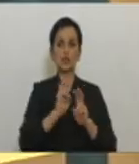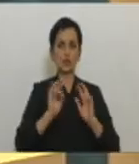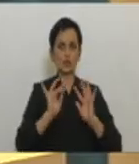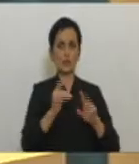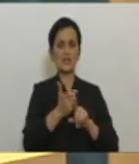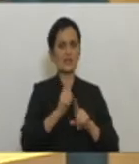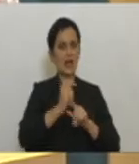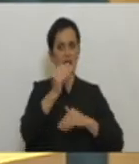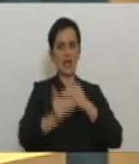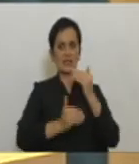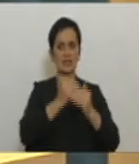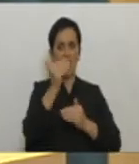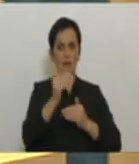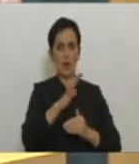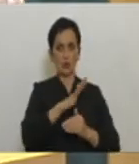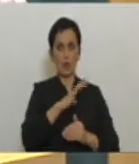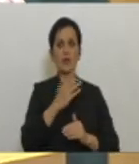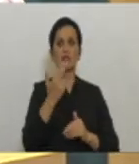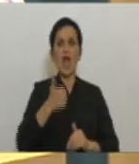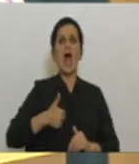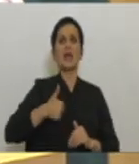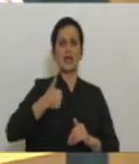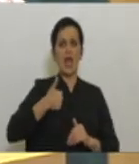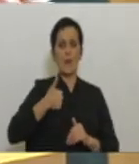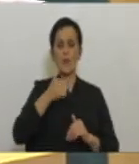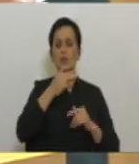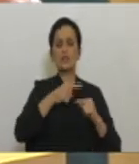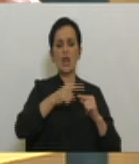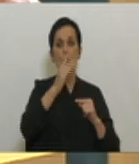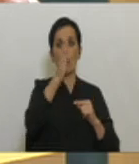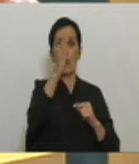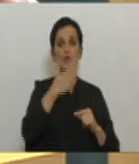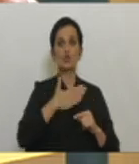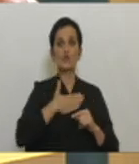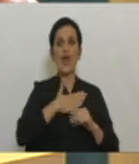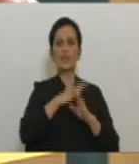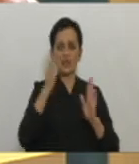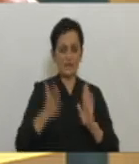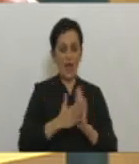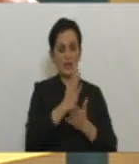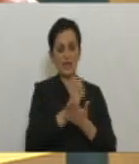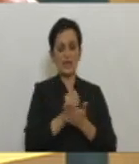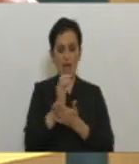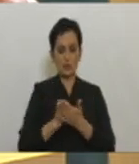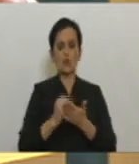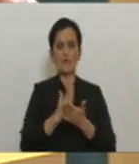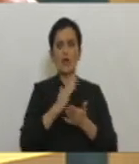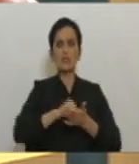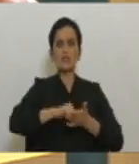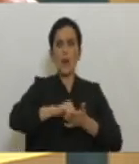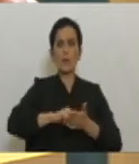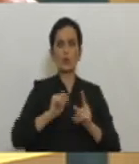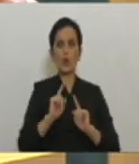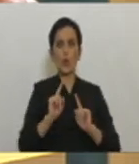ძალიან წარმატებული ყოფილიყავი და ამით გიამაყოთ წლების განმავლობაში მომავალში და ჩვენ ყველანაირი რესურსი და საფუძველი გვაქვს იმისა,